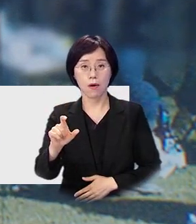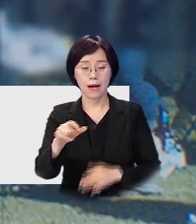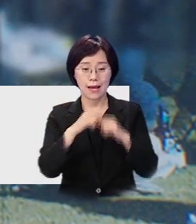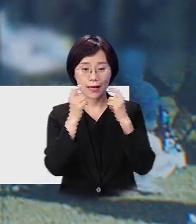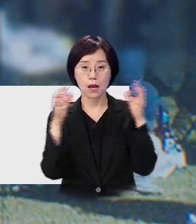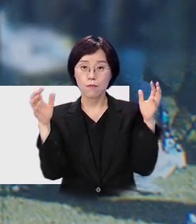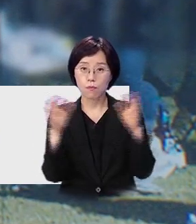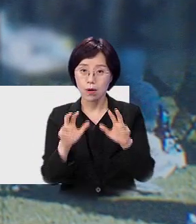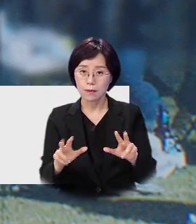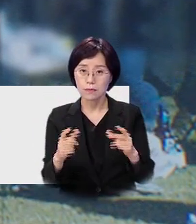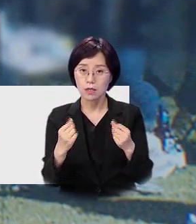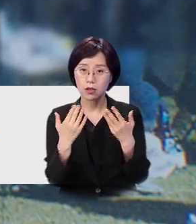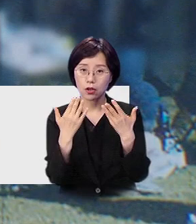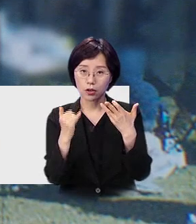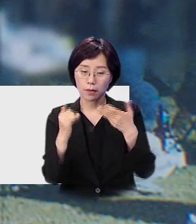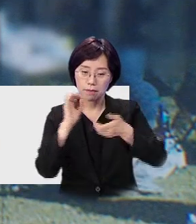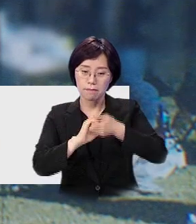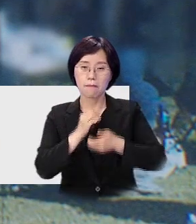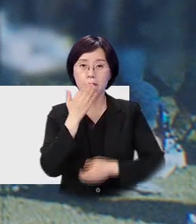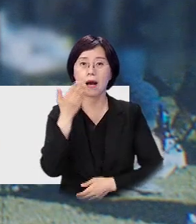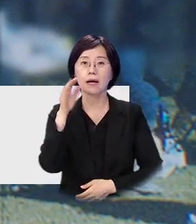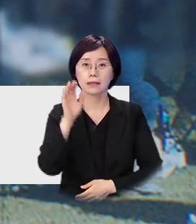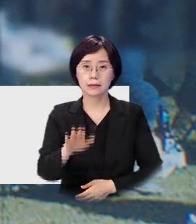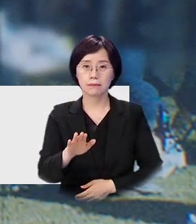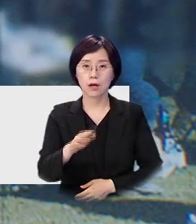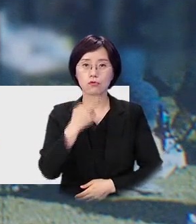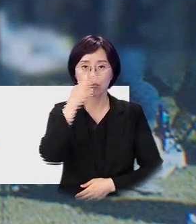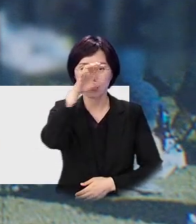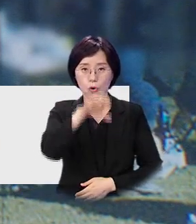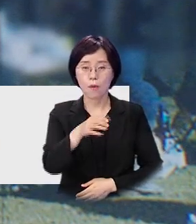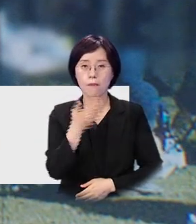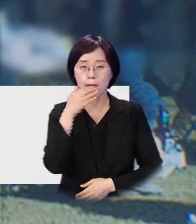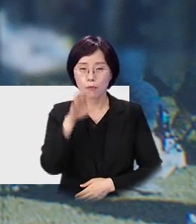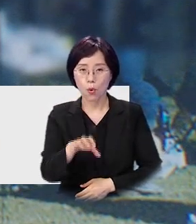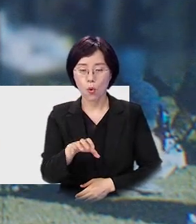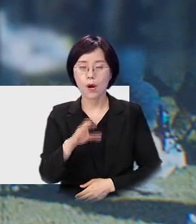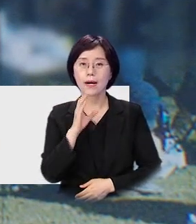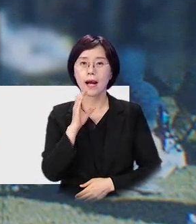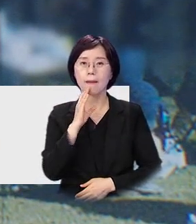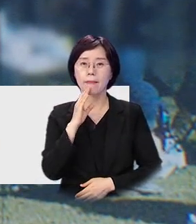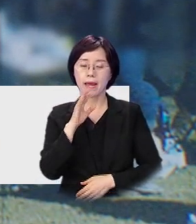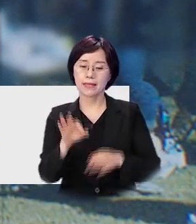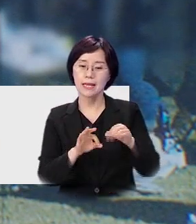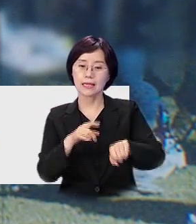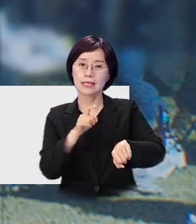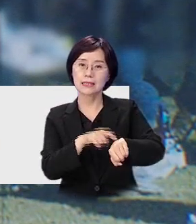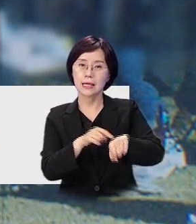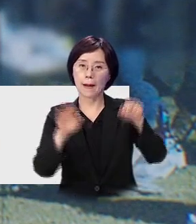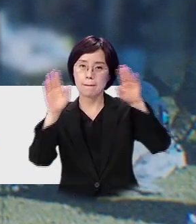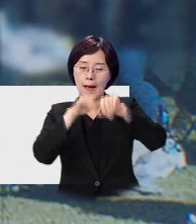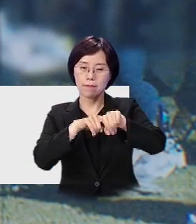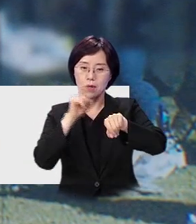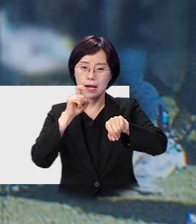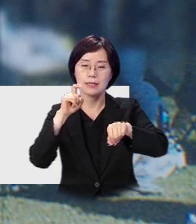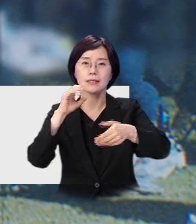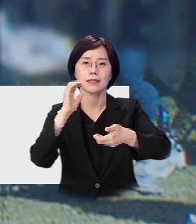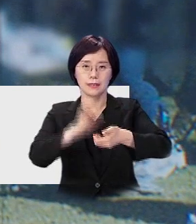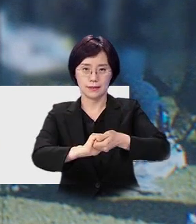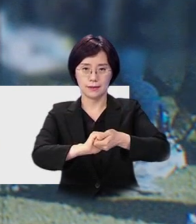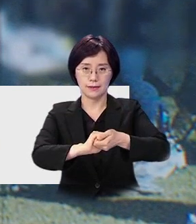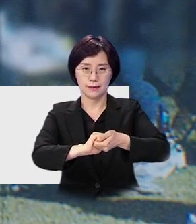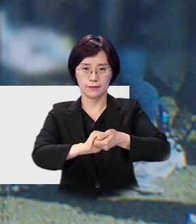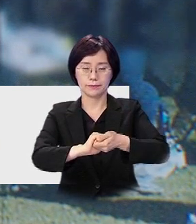사적 모임은 지금처럼 8명까지 허용되지만 유흥시설과 식당, 카페 영업시간이 밤 11시까지로